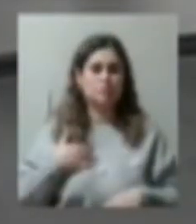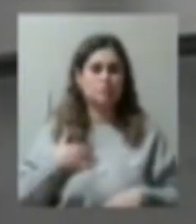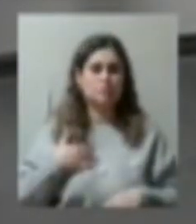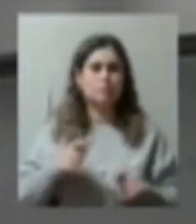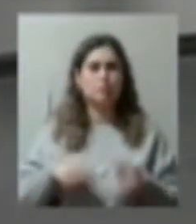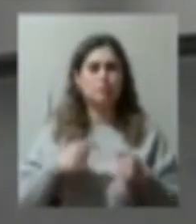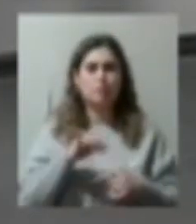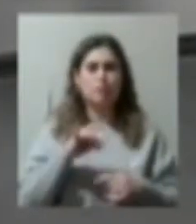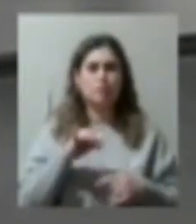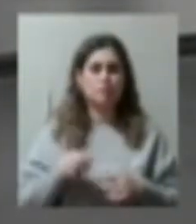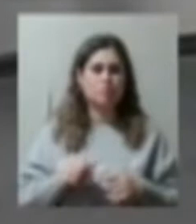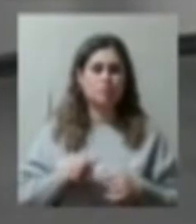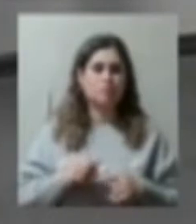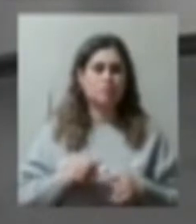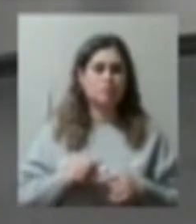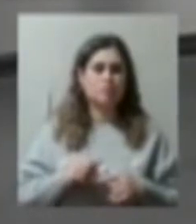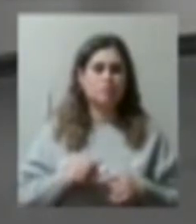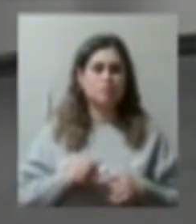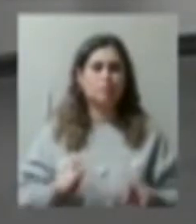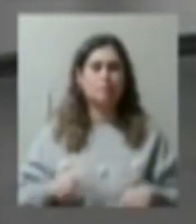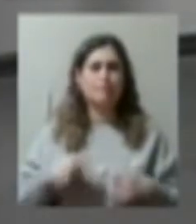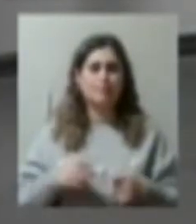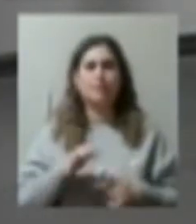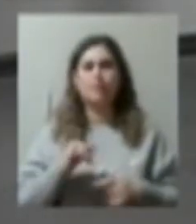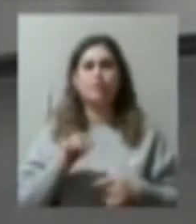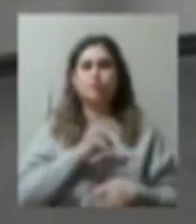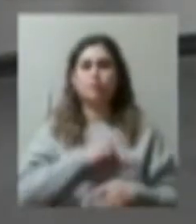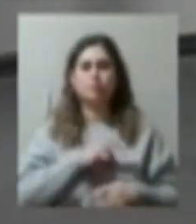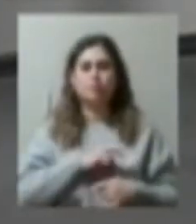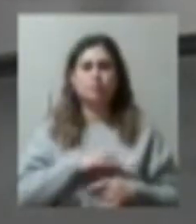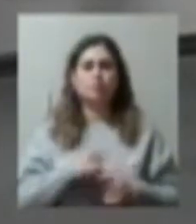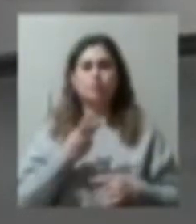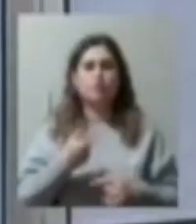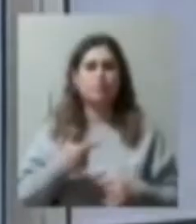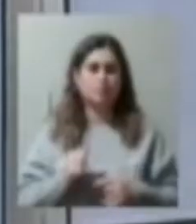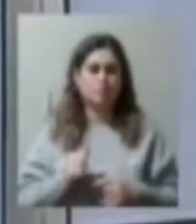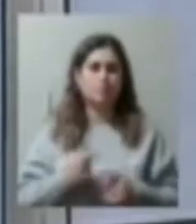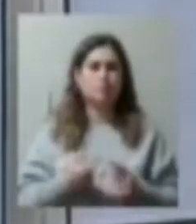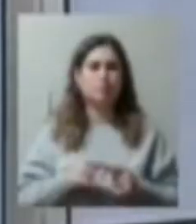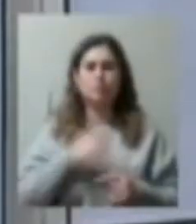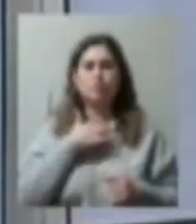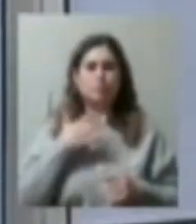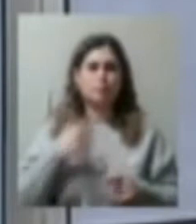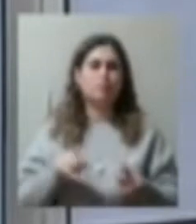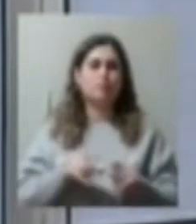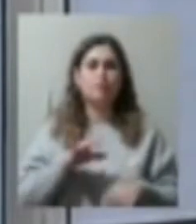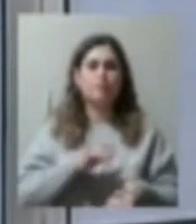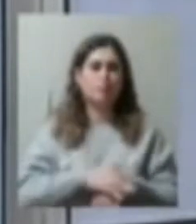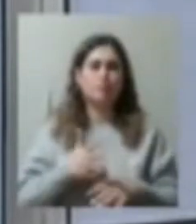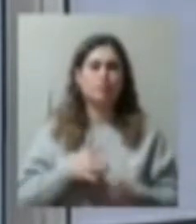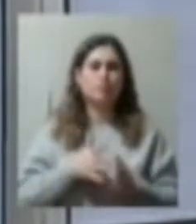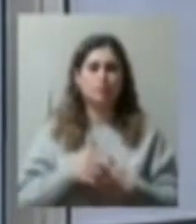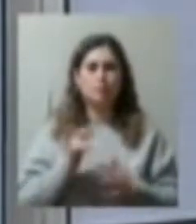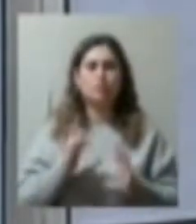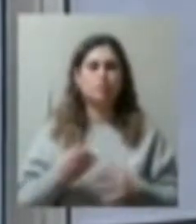в оренду, передана в користування по 2 гектара. Тобто, ну, багато таких факторів, які впливають, скільки